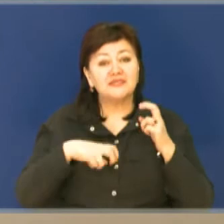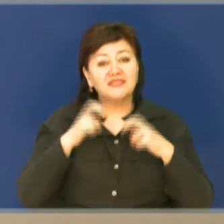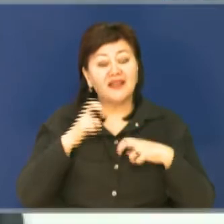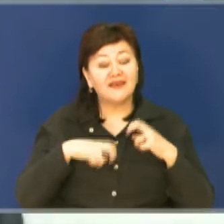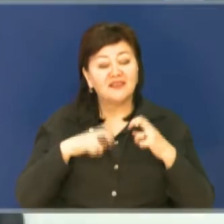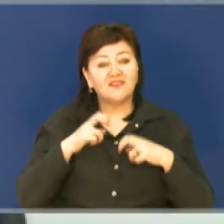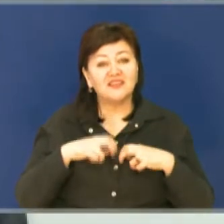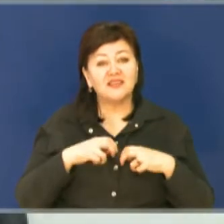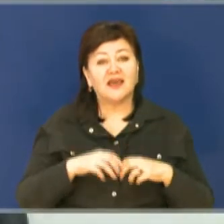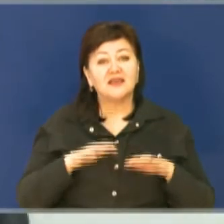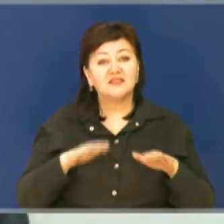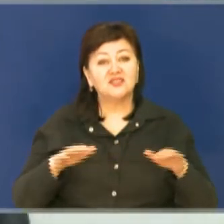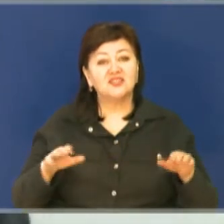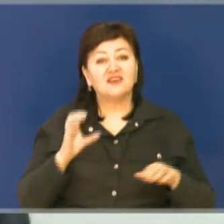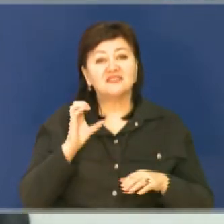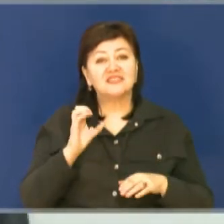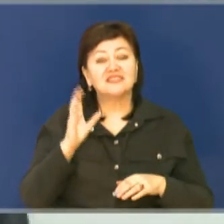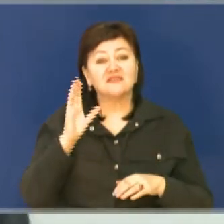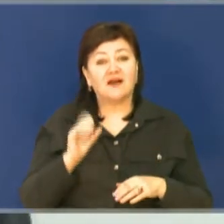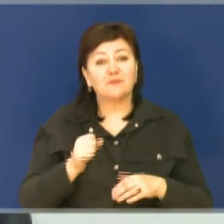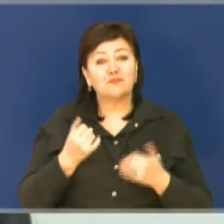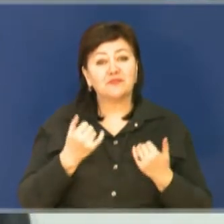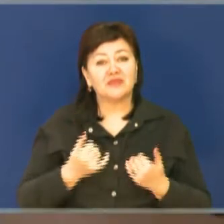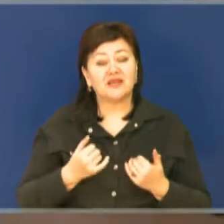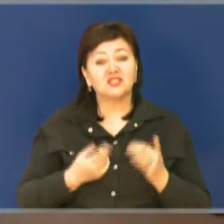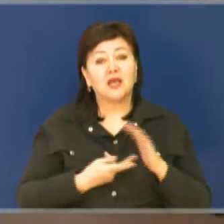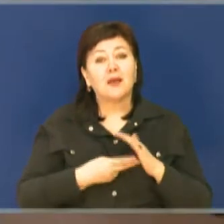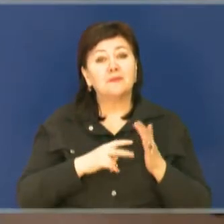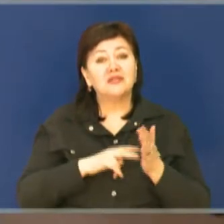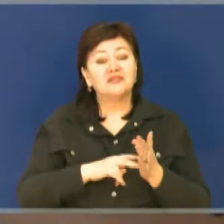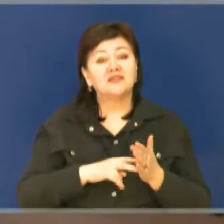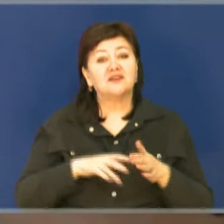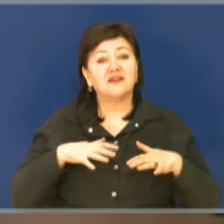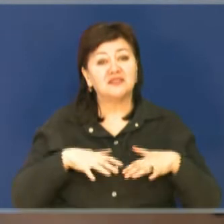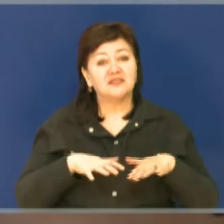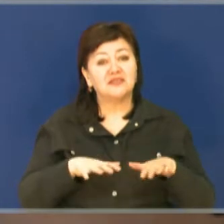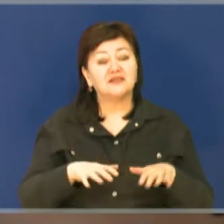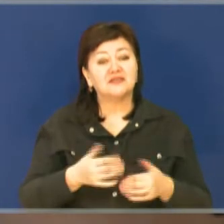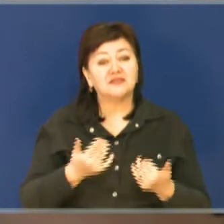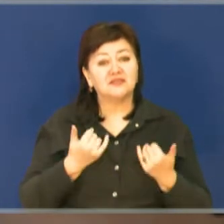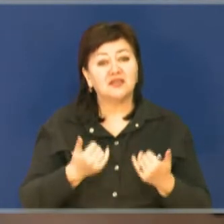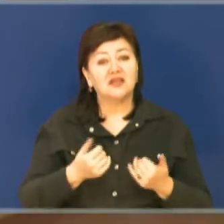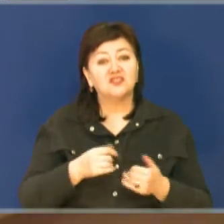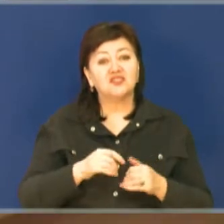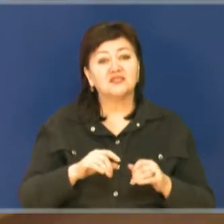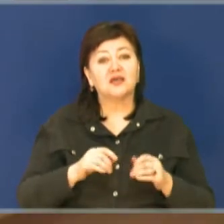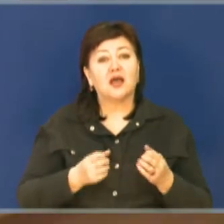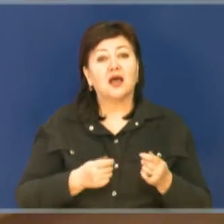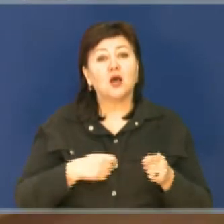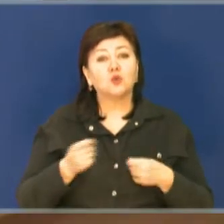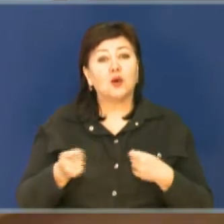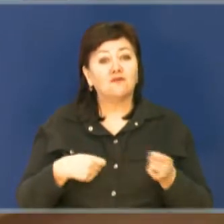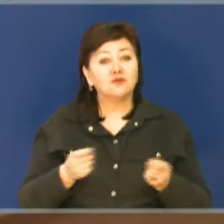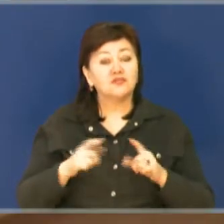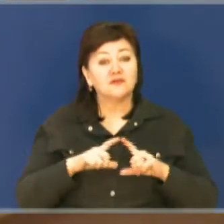зрения администрации школы, эти изменения также упрощают процессы планирования деятельности. Руководство школы сможет закупать необходимое количество